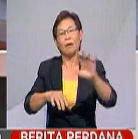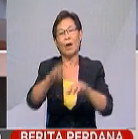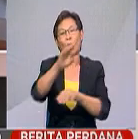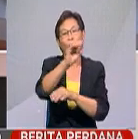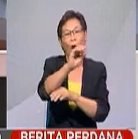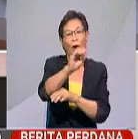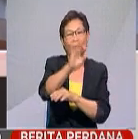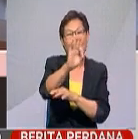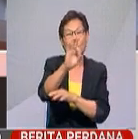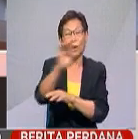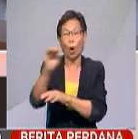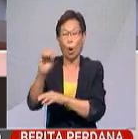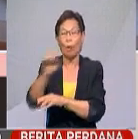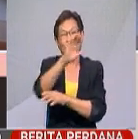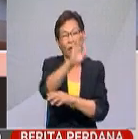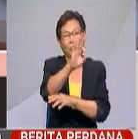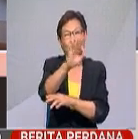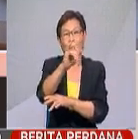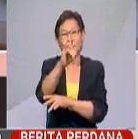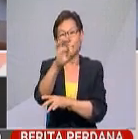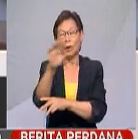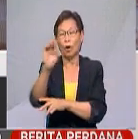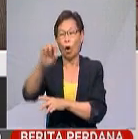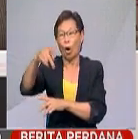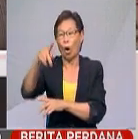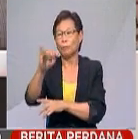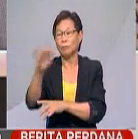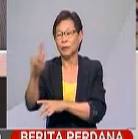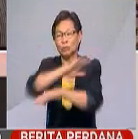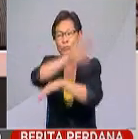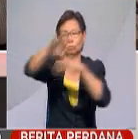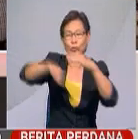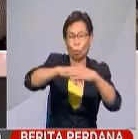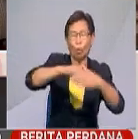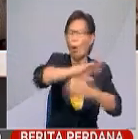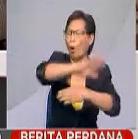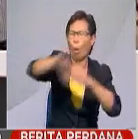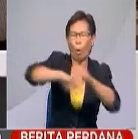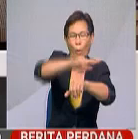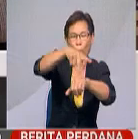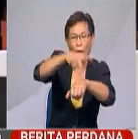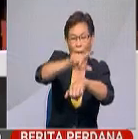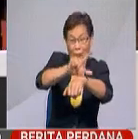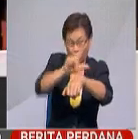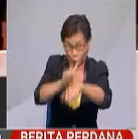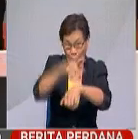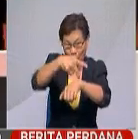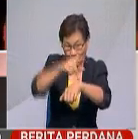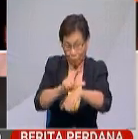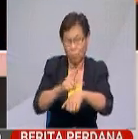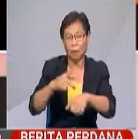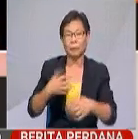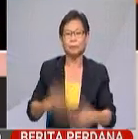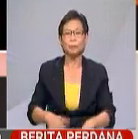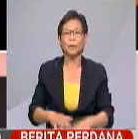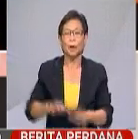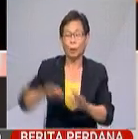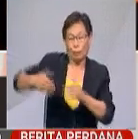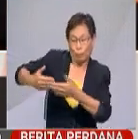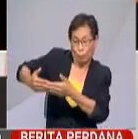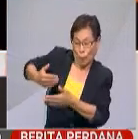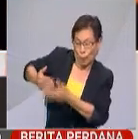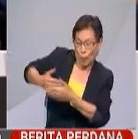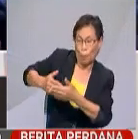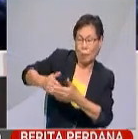optik di seluruh pulau. Dan dari segi sebelum kita mengenalkan 5G ini, kita